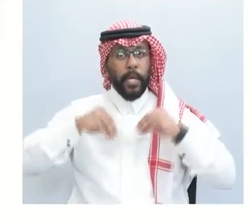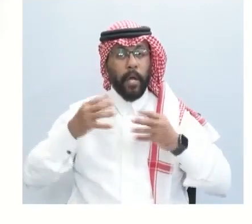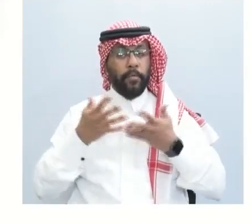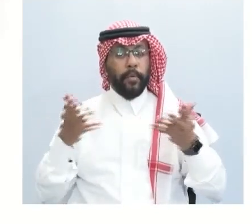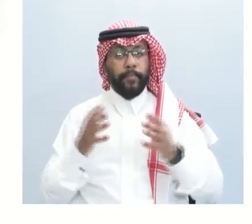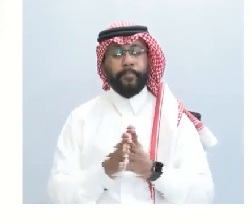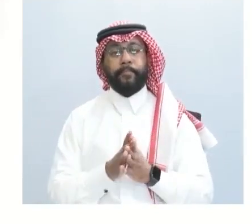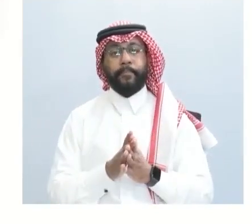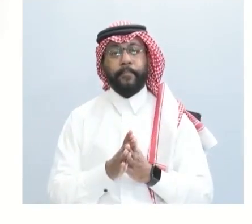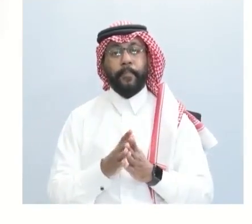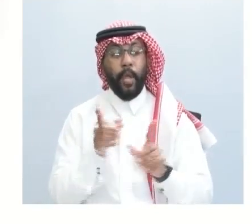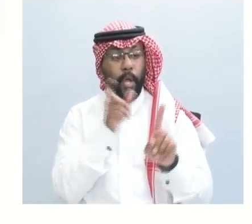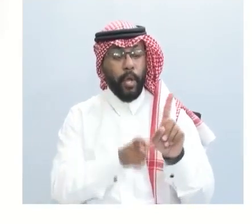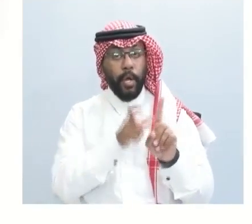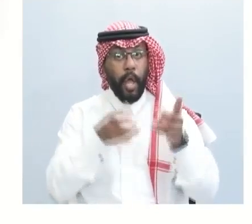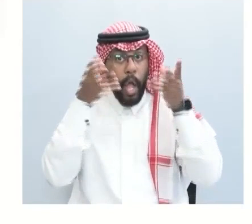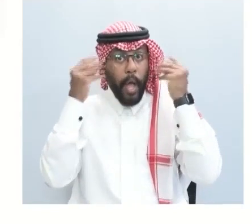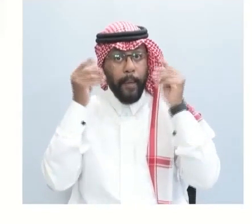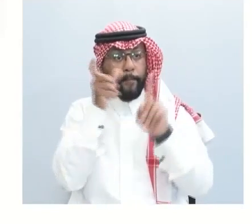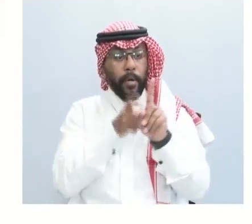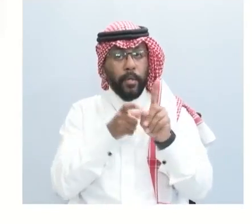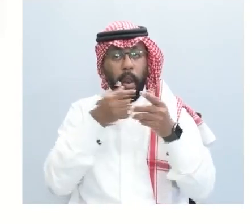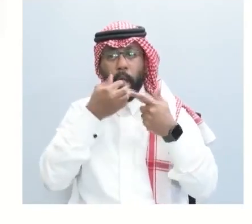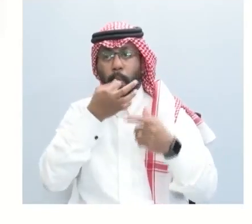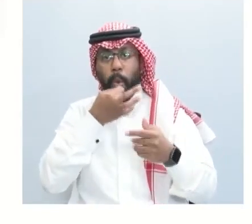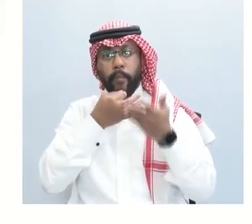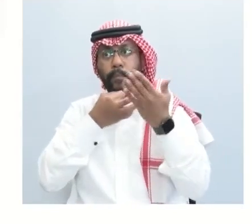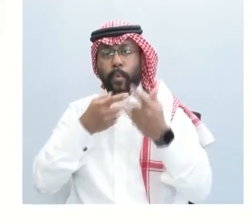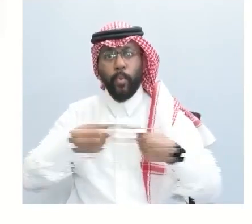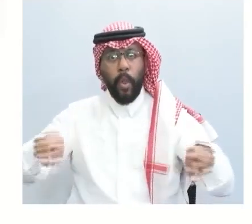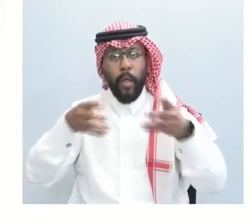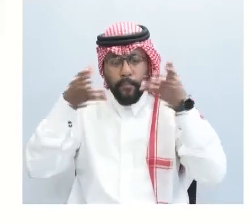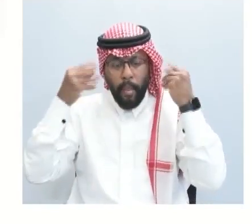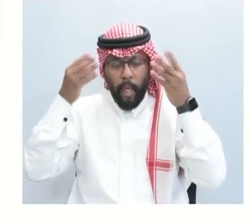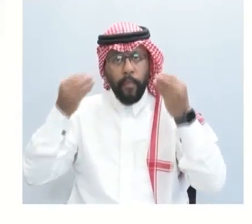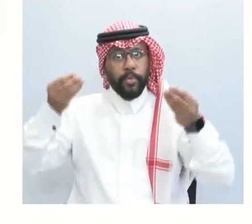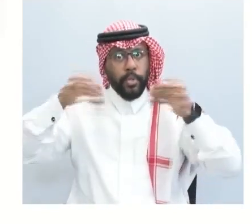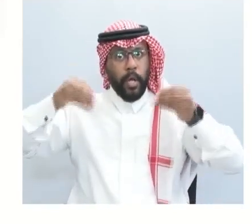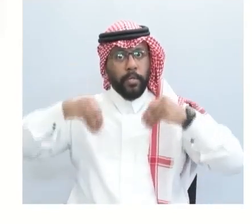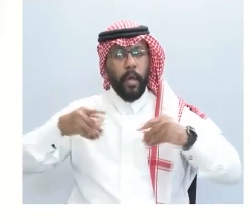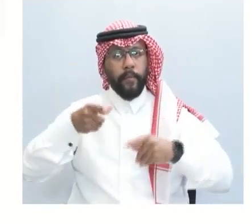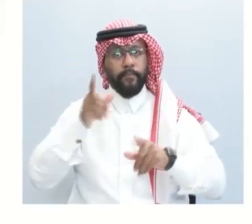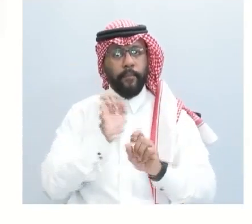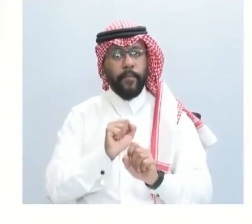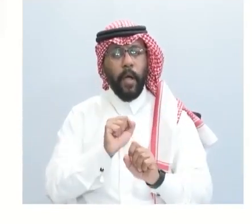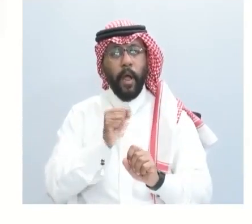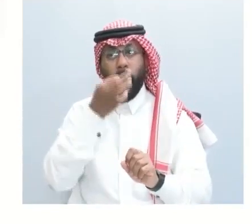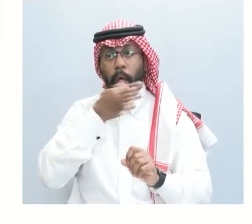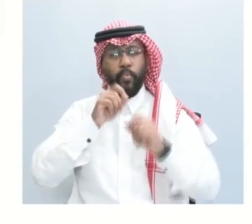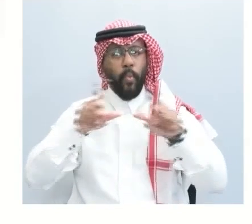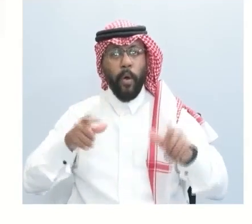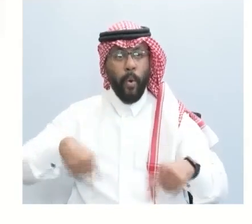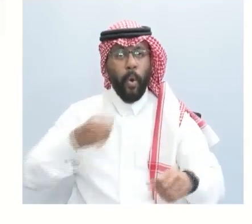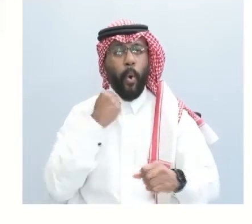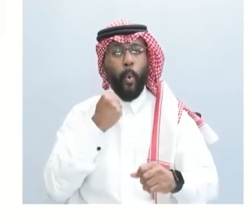ذات الصله الوثيقه بعلم الخطابه ف سعه الاطلاع هي خير معين للخطيب في اداء خطبته بقوه وتاثير